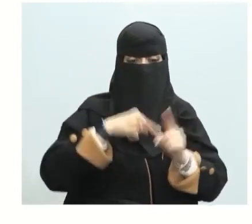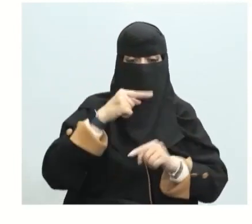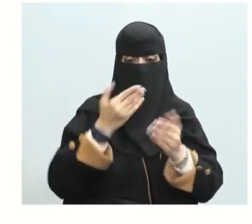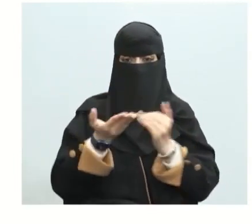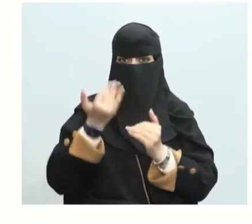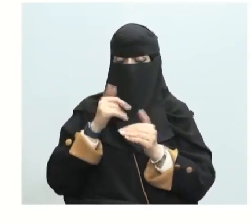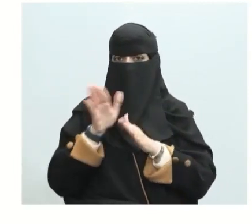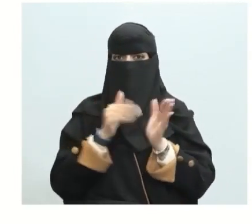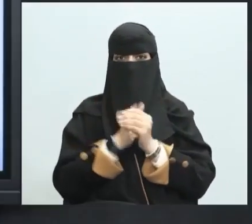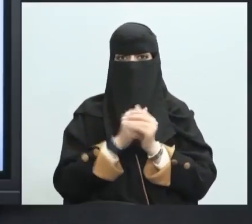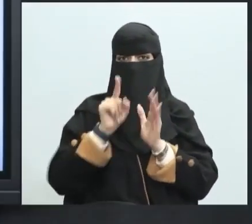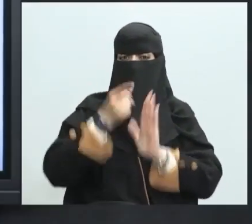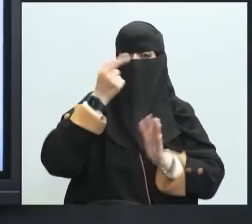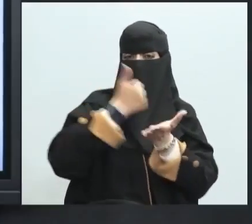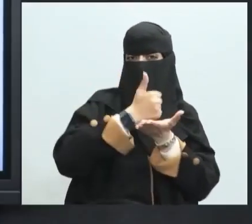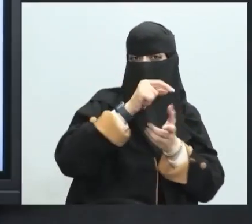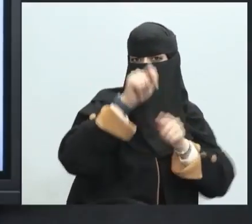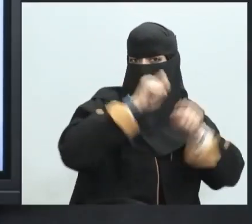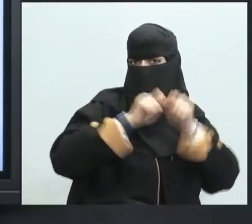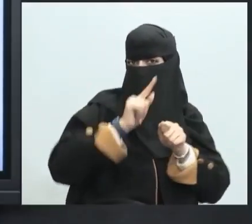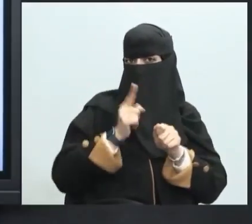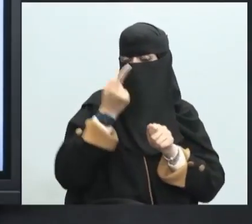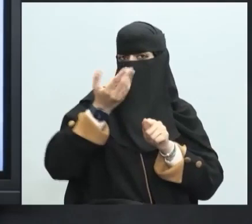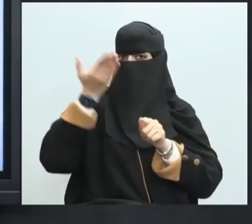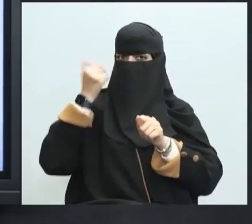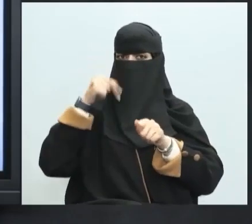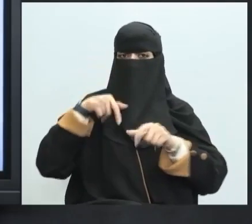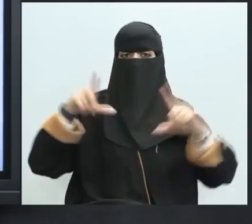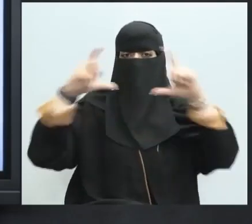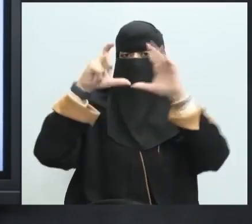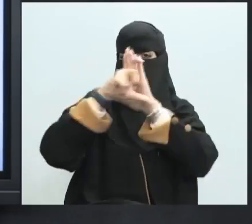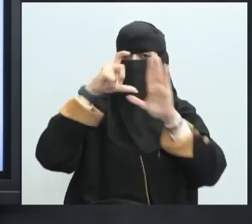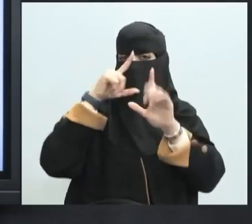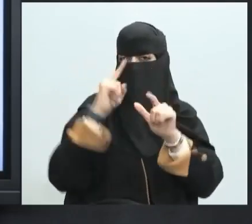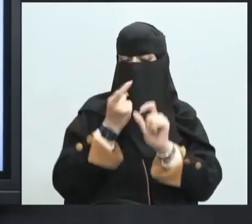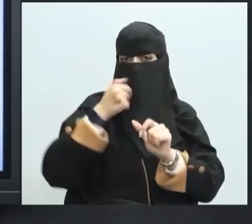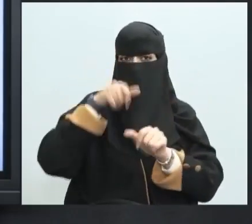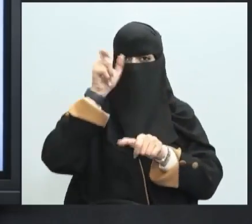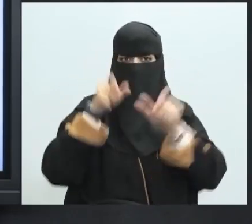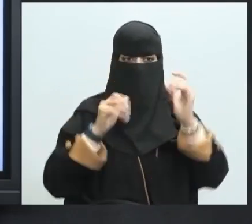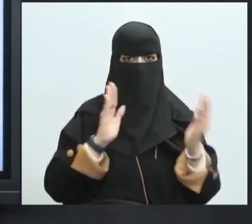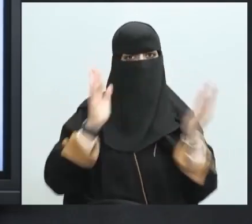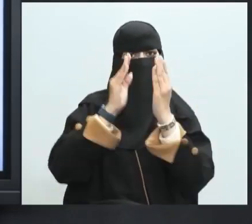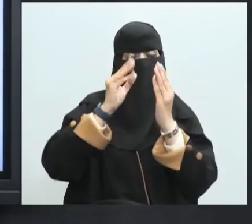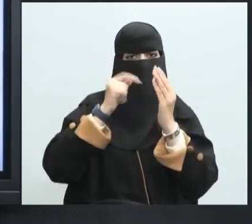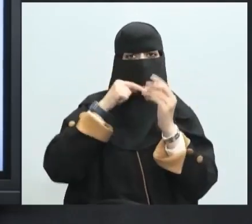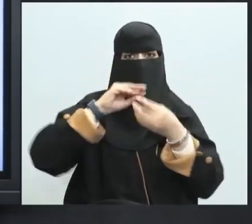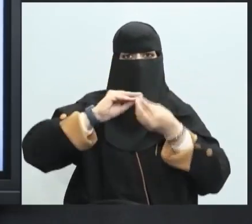قبل ذلك هنا ما هو الاسلوب المستخدم في العرض هنا في اصحاب المواقف